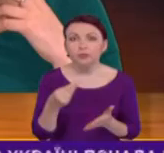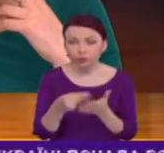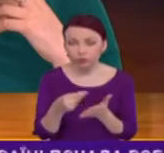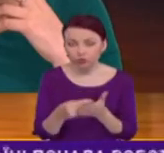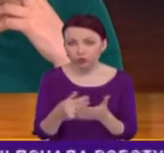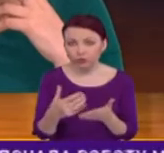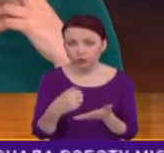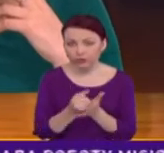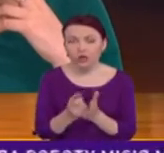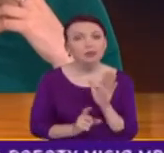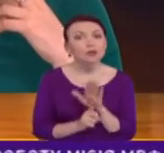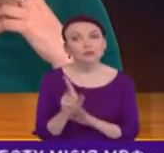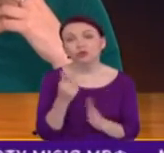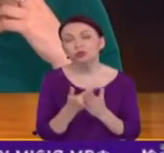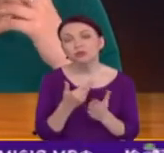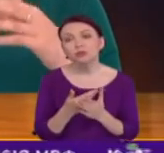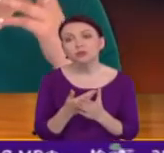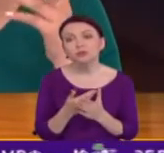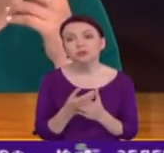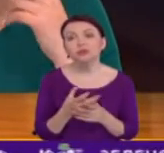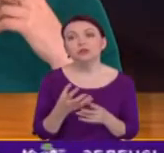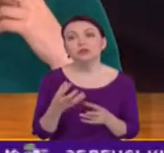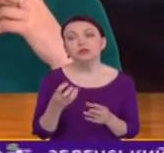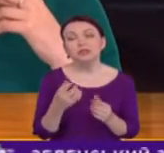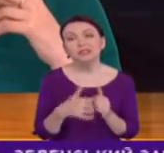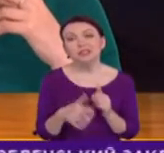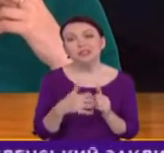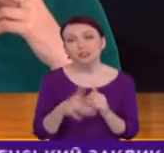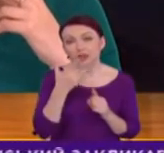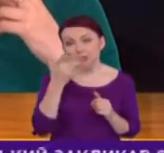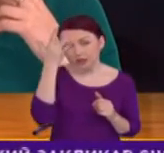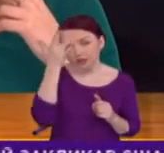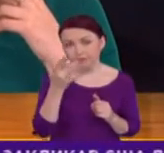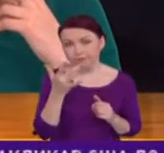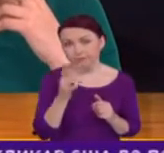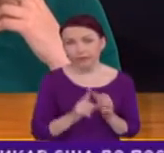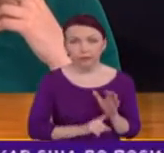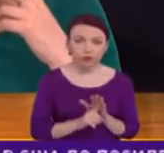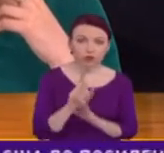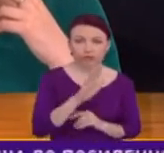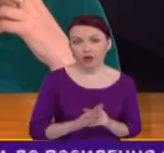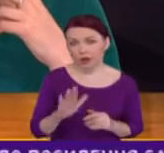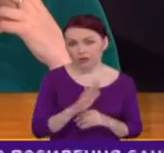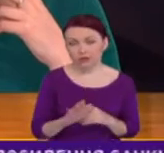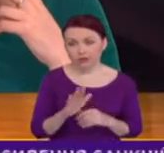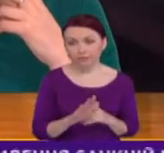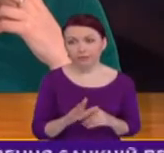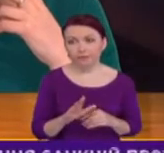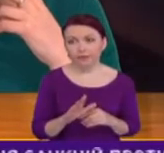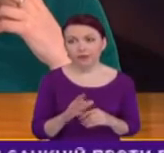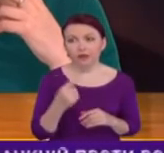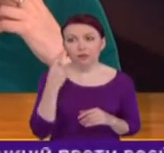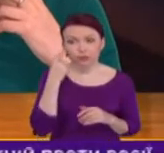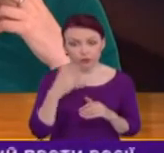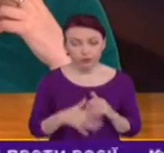бюджету розпочинається приблизно десь середина літа, початок вересня. Ми розуміємо,